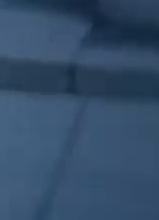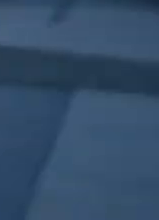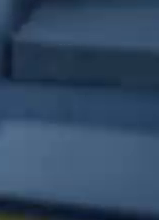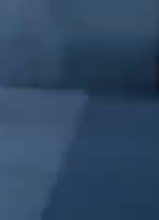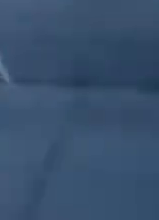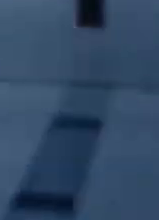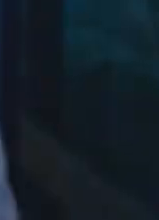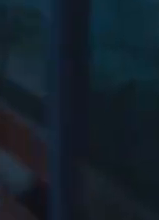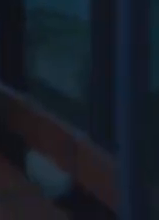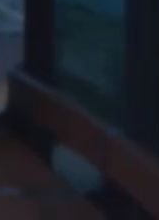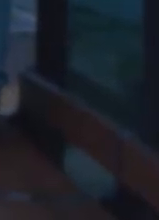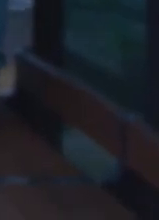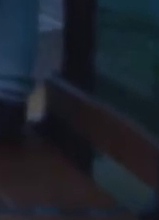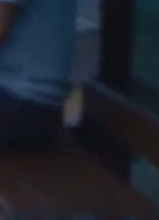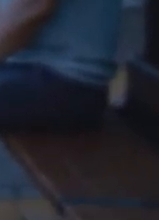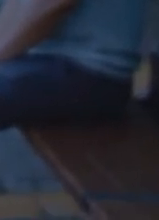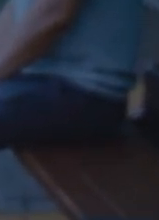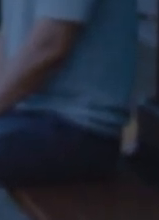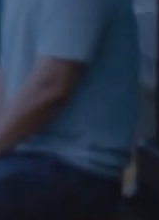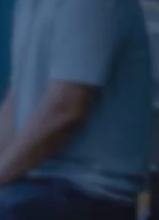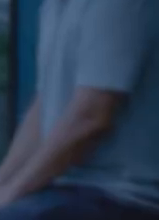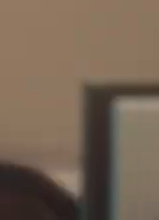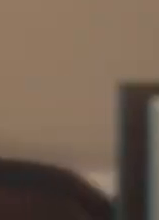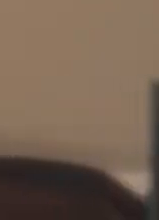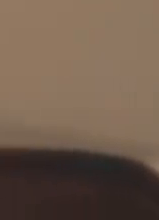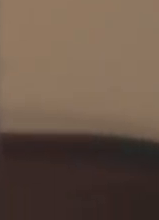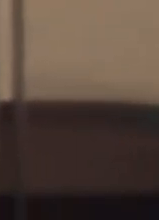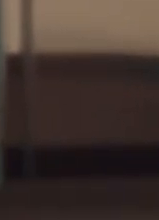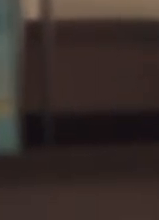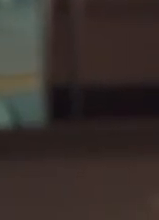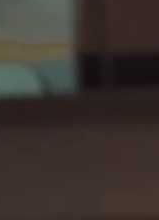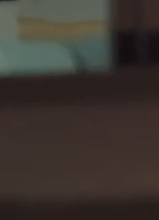회사 생활을 하다 보면 지각하는 날도 있을 겁니다.